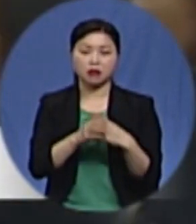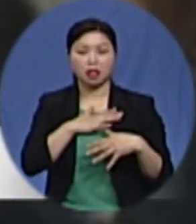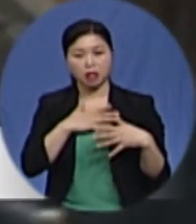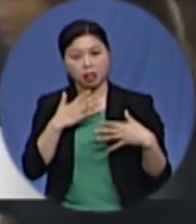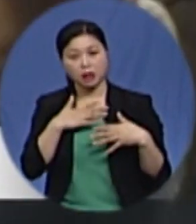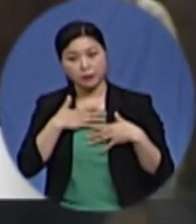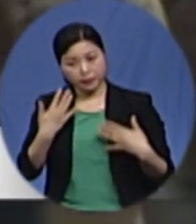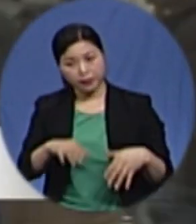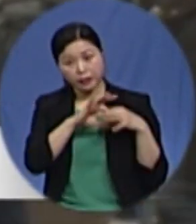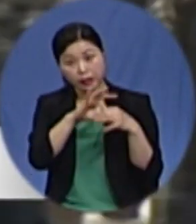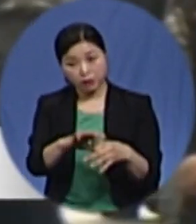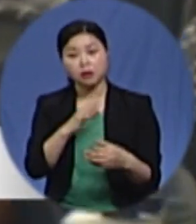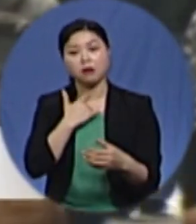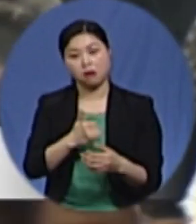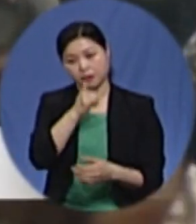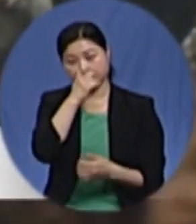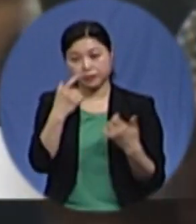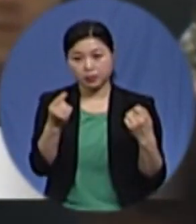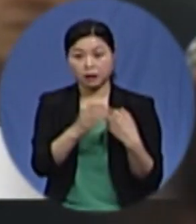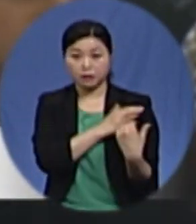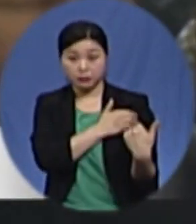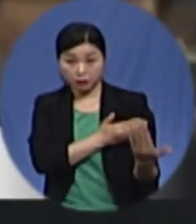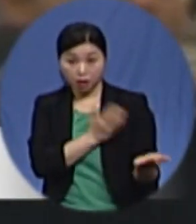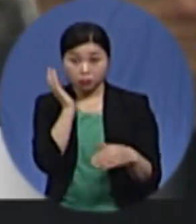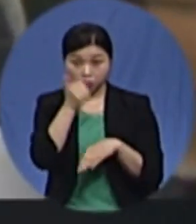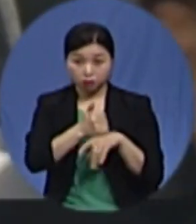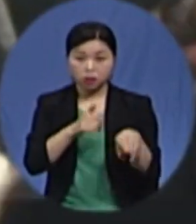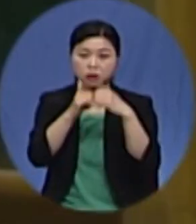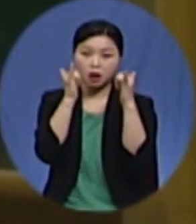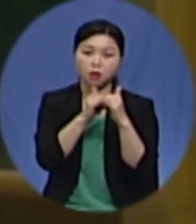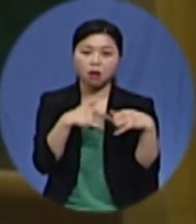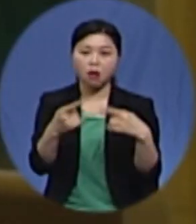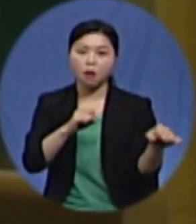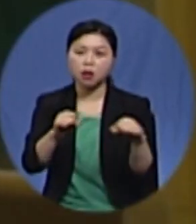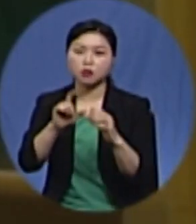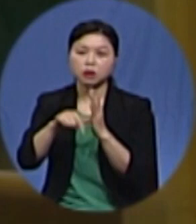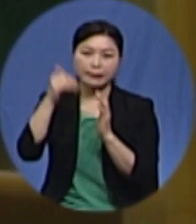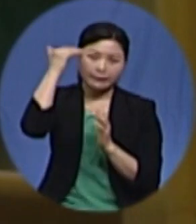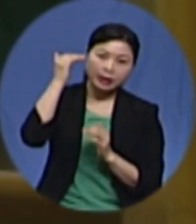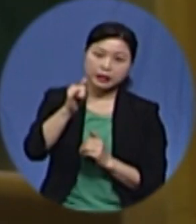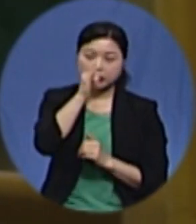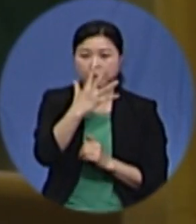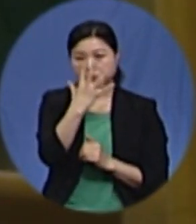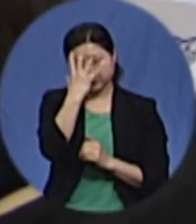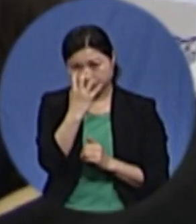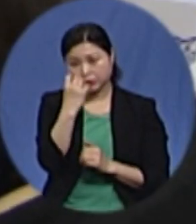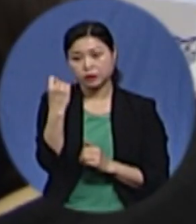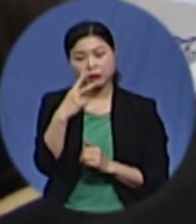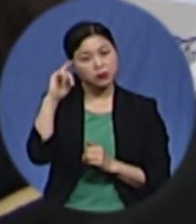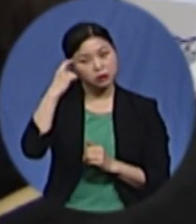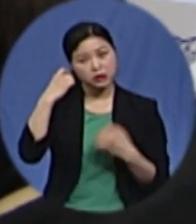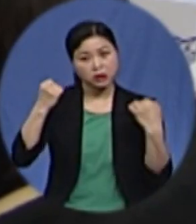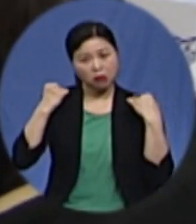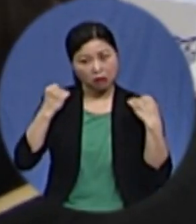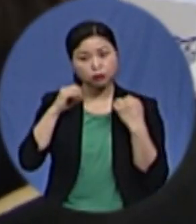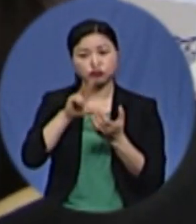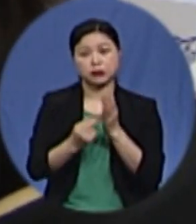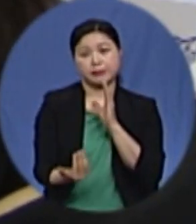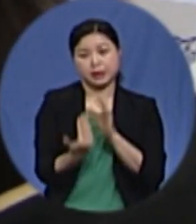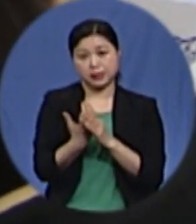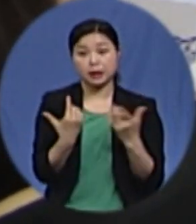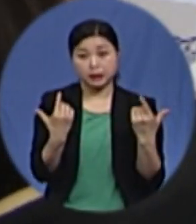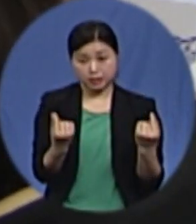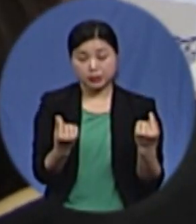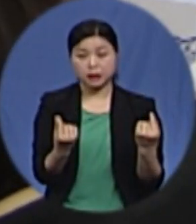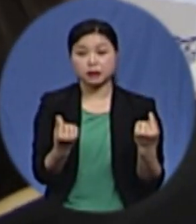것으로 나타났는데요. 방치한다면 사회생활에 지장을 주고 우울증과 같은 정신건강에 문제를 일으킬 수